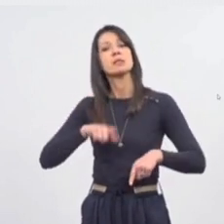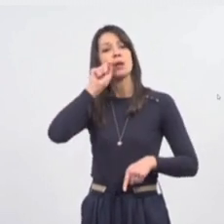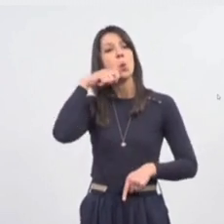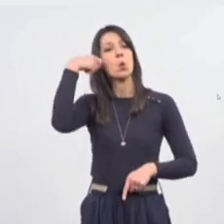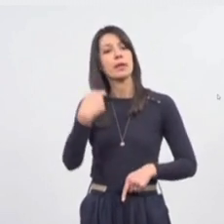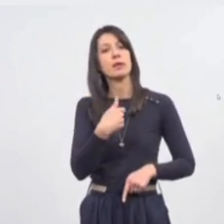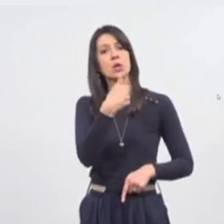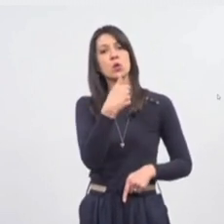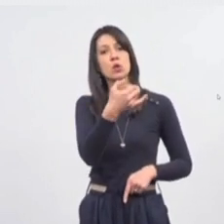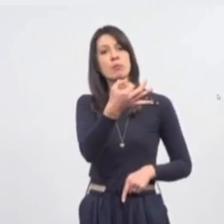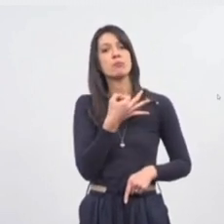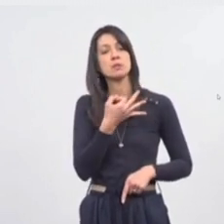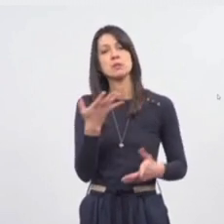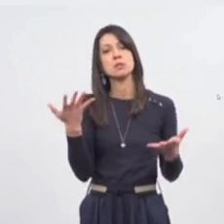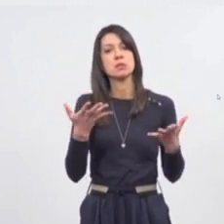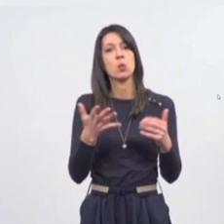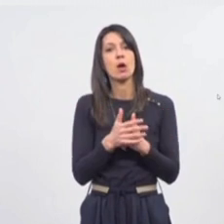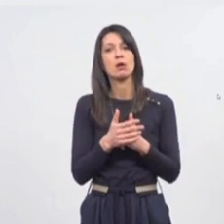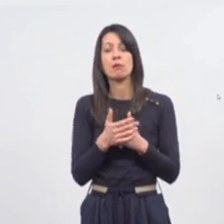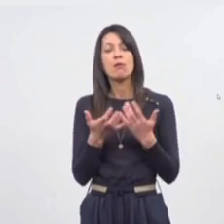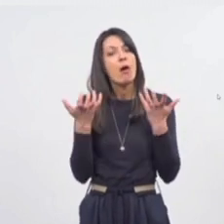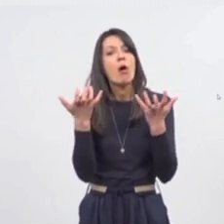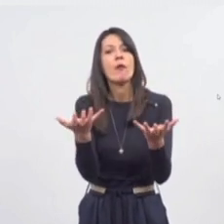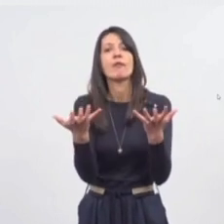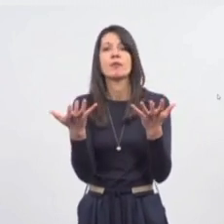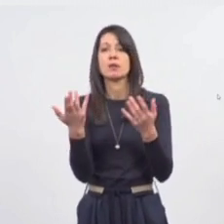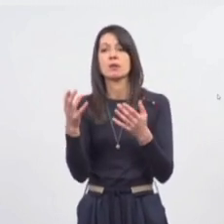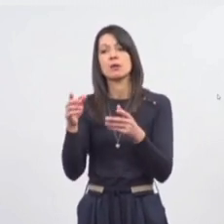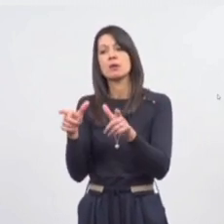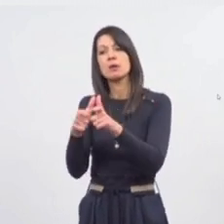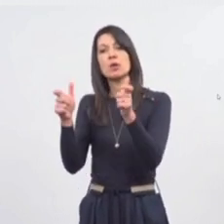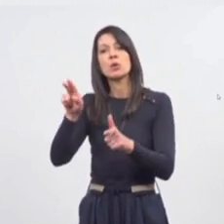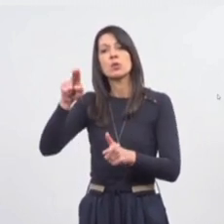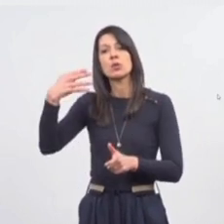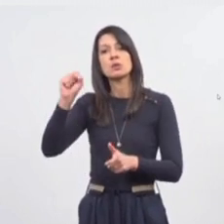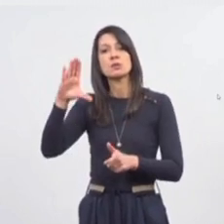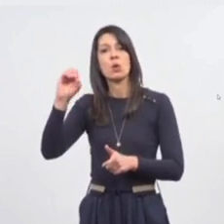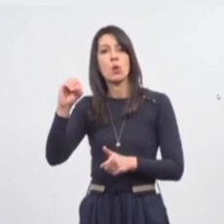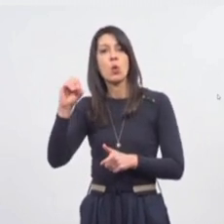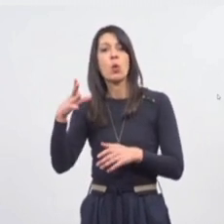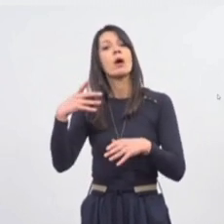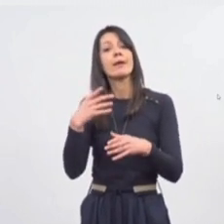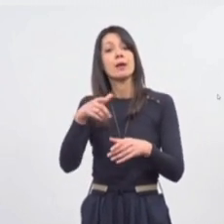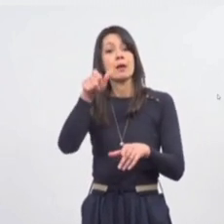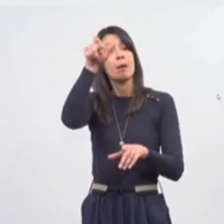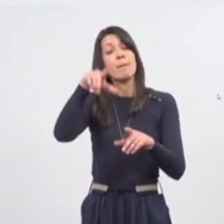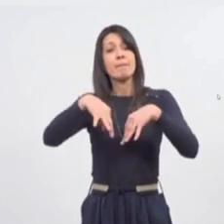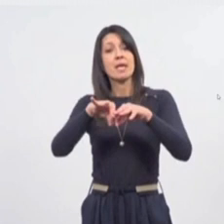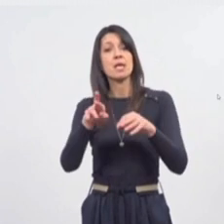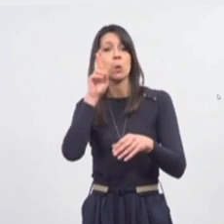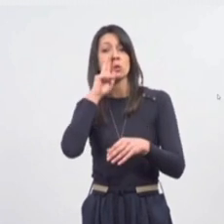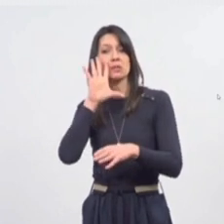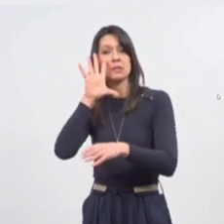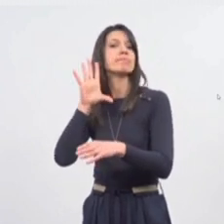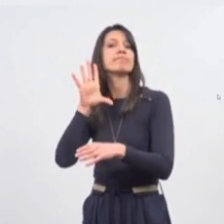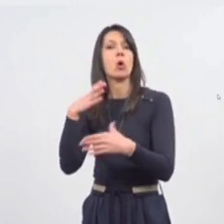part de son souhait que l'UNESCO mette un terme à l'adhésion de la Russie. Et puis, certaines